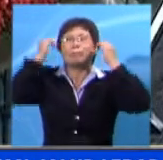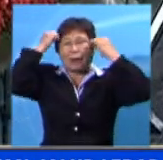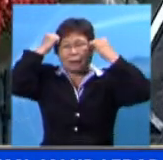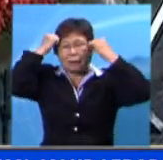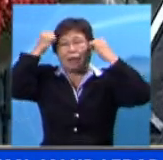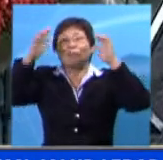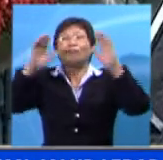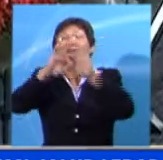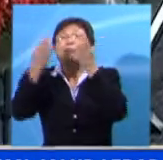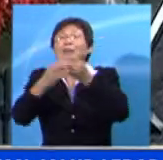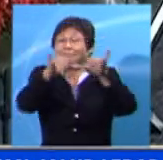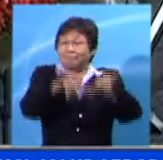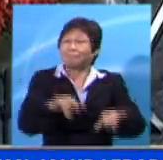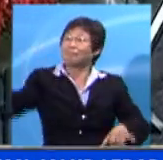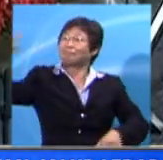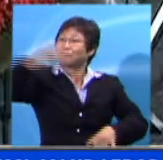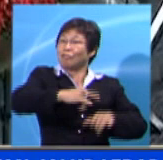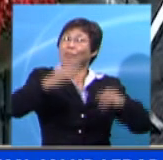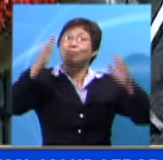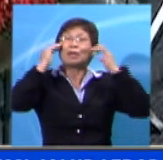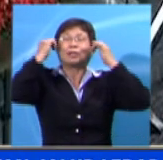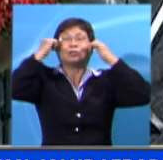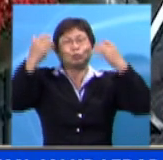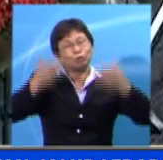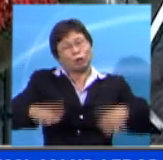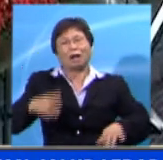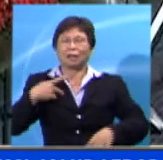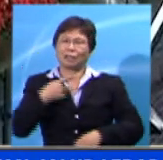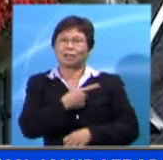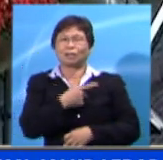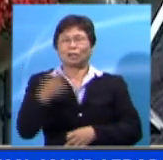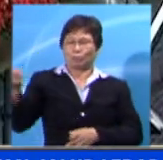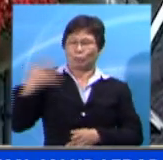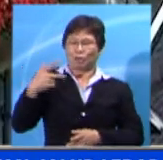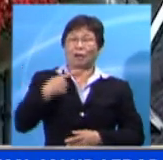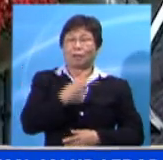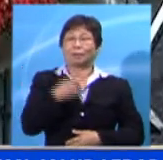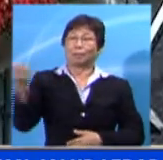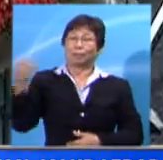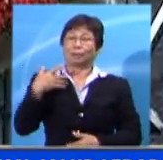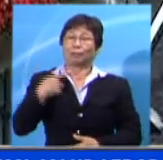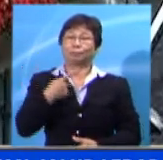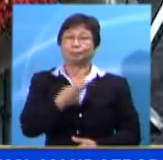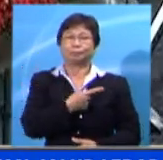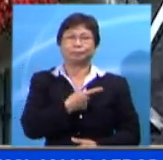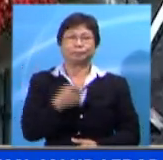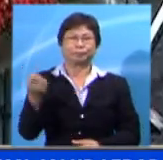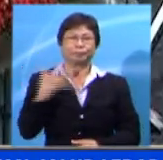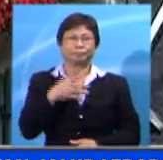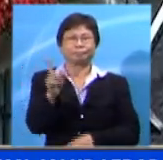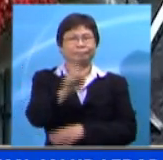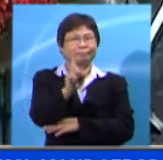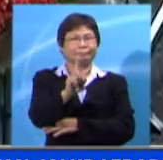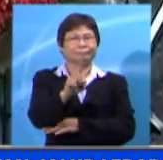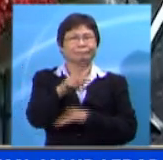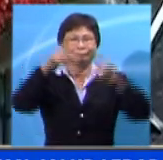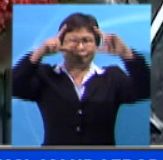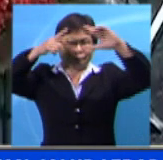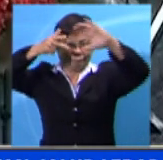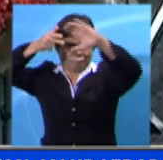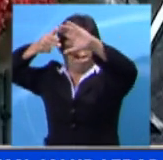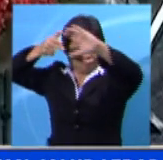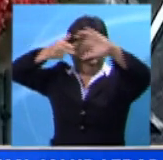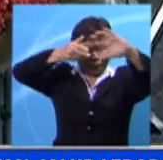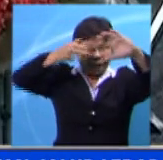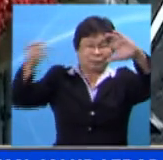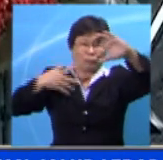dan diselaraskan oleh pihak Mas apa pun kami disarankan supaya tidak menjalankan penggambaran ataupun